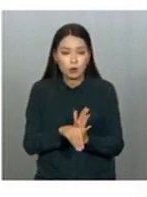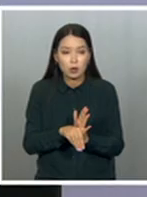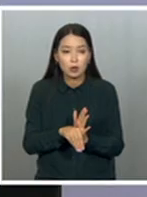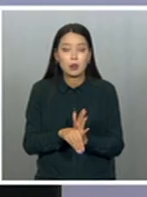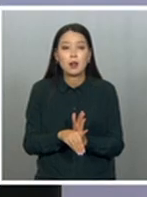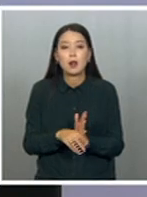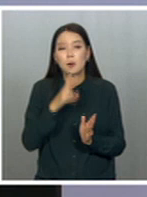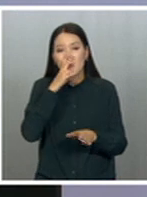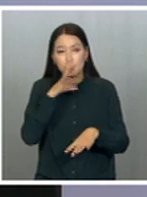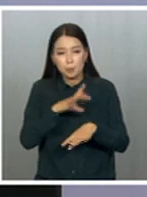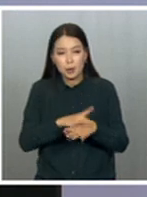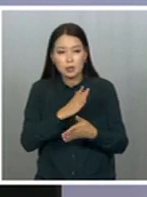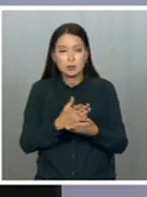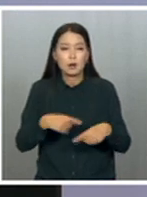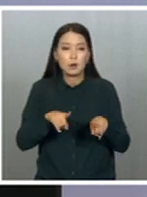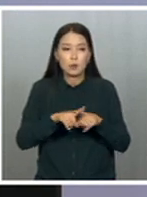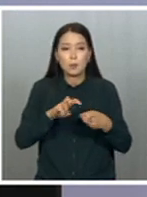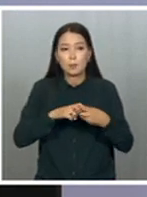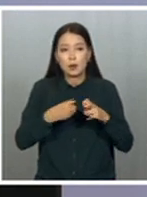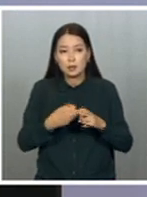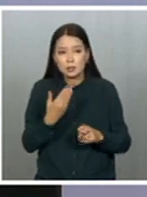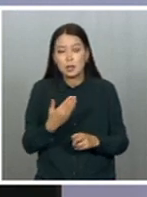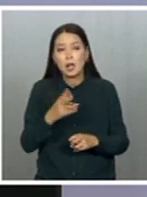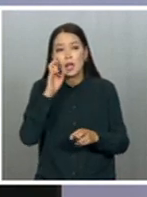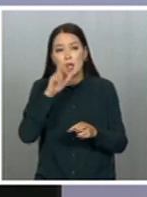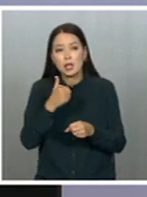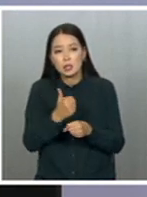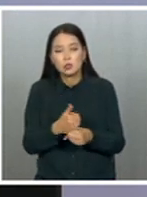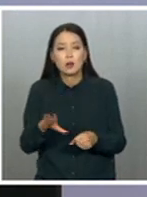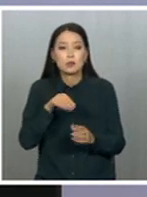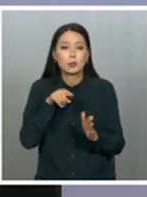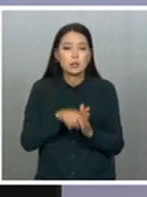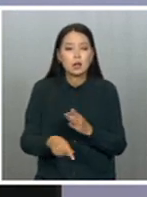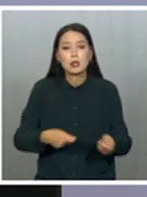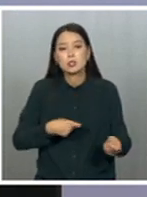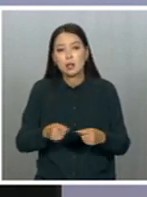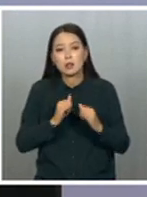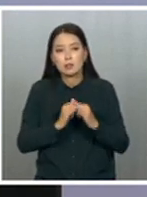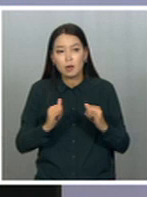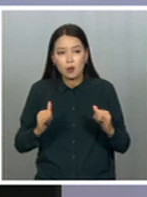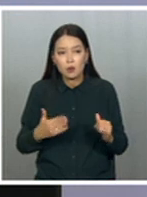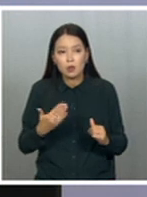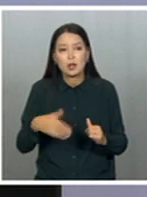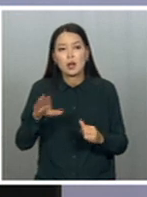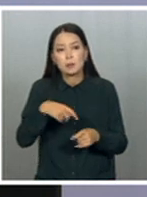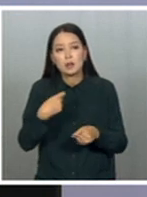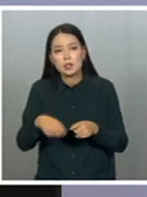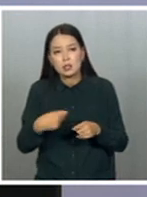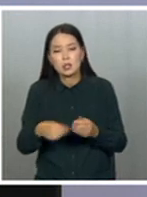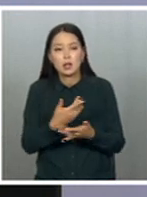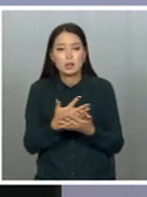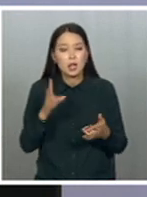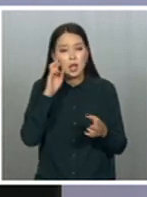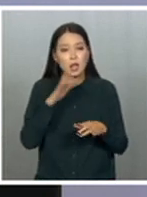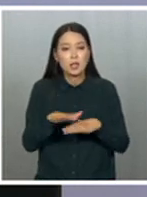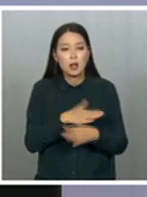шығарсыздар, дәл осындай мәртебелі ұйымға мүше болу еліміздегі сыртқы сауданың дамуына жол ашып, инвестицияның ел қазынасына